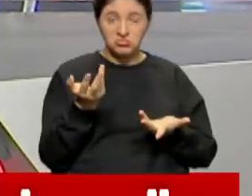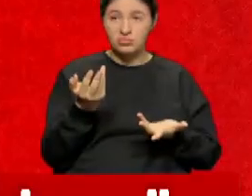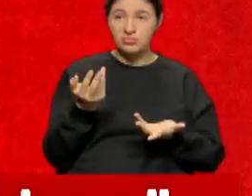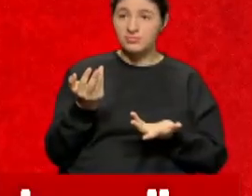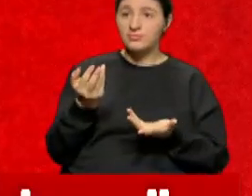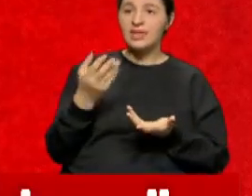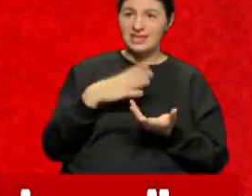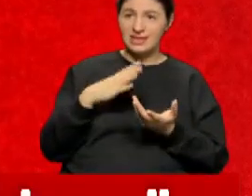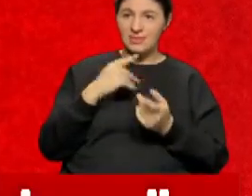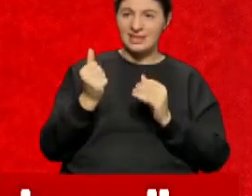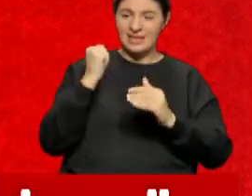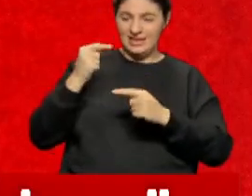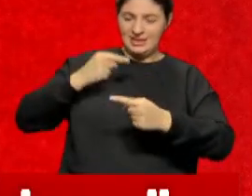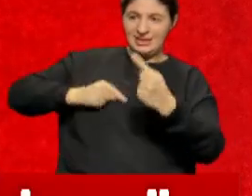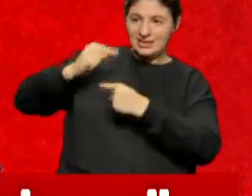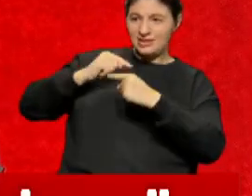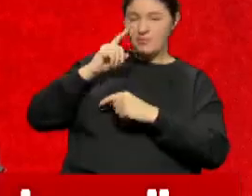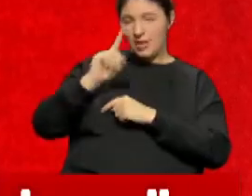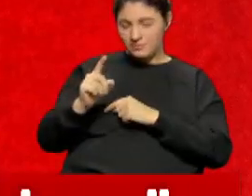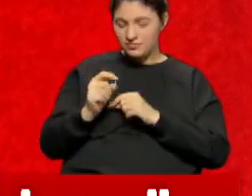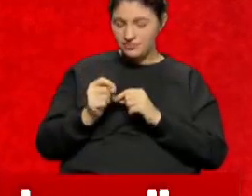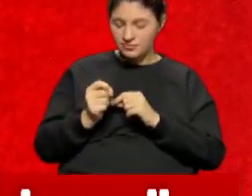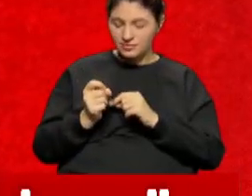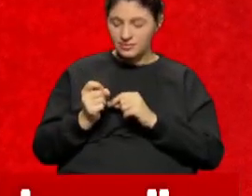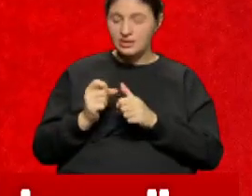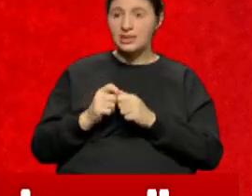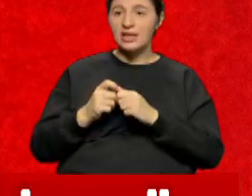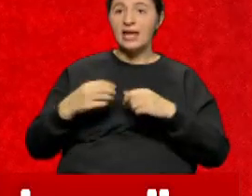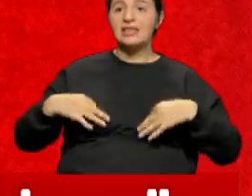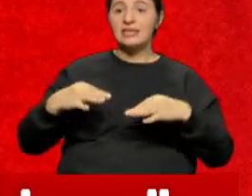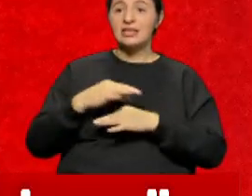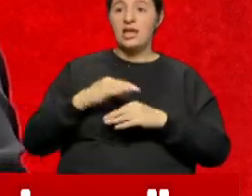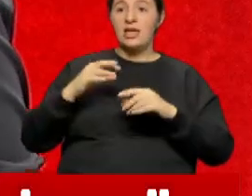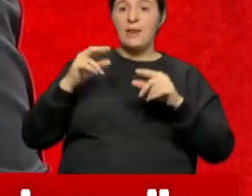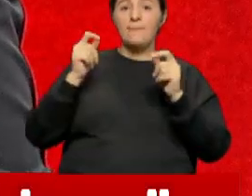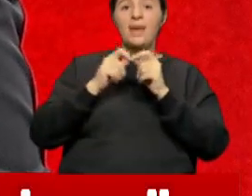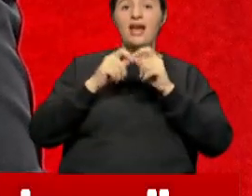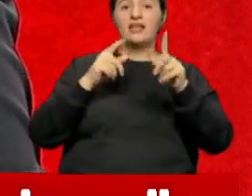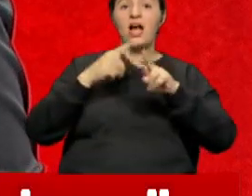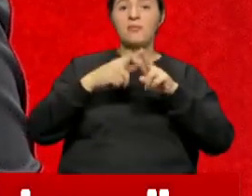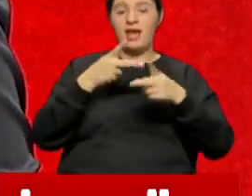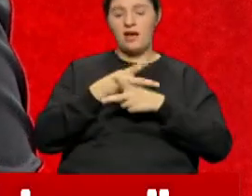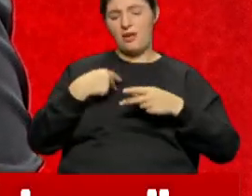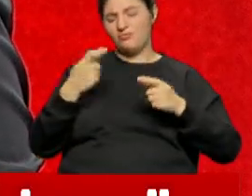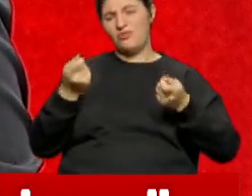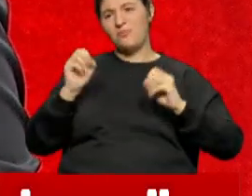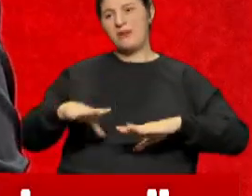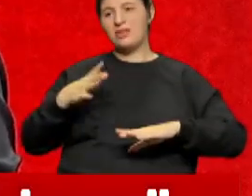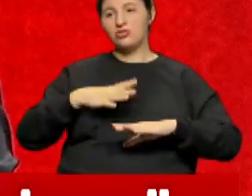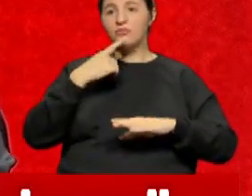İstersen biraz geriye doğru gidelim İlker Sayın Berat Albayrak görevden affını isterken